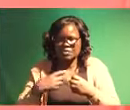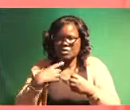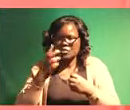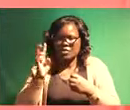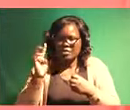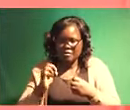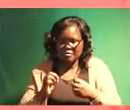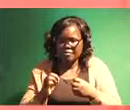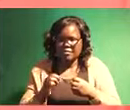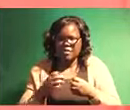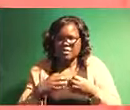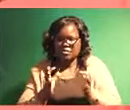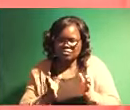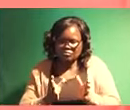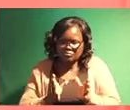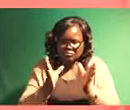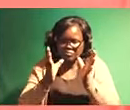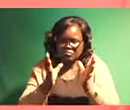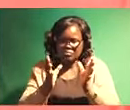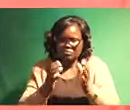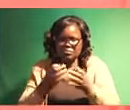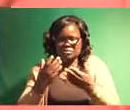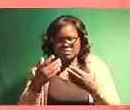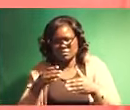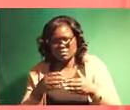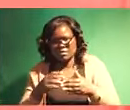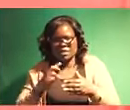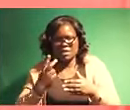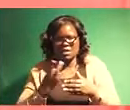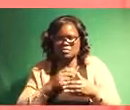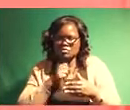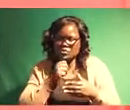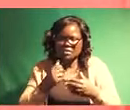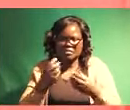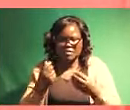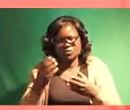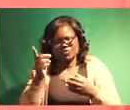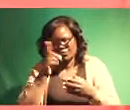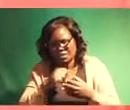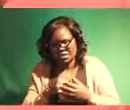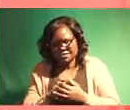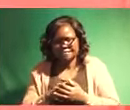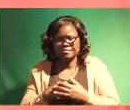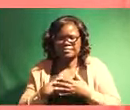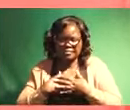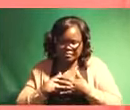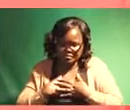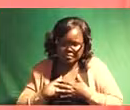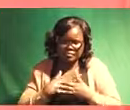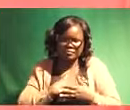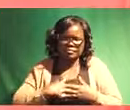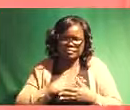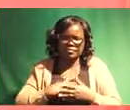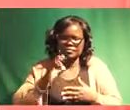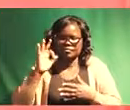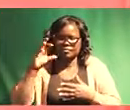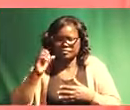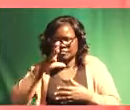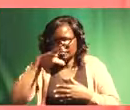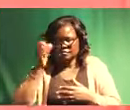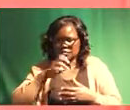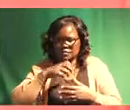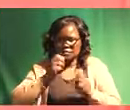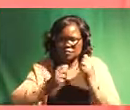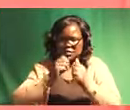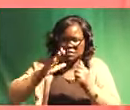tukawaambia mkitusukumia kama ijamalizika, sisi hatuna pesa ya kumaliza. Tunakuomba hiyo 30% ambayo